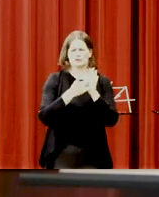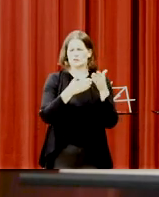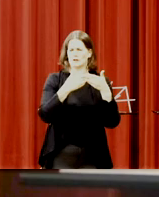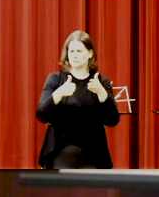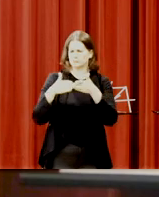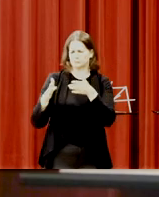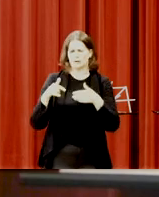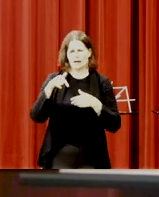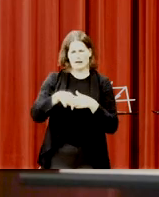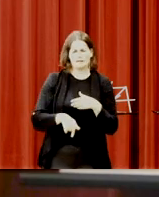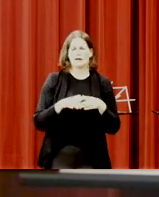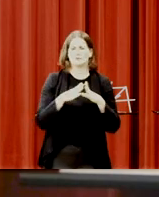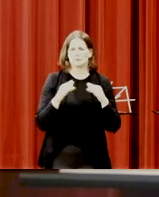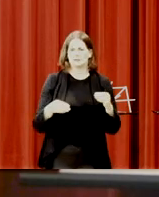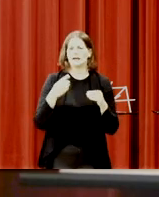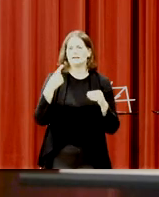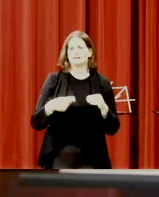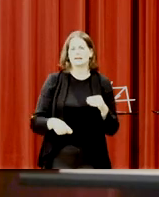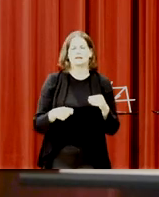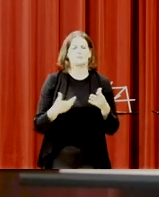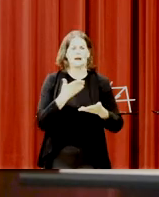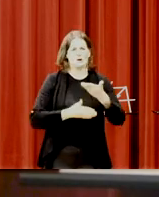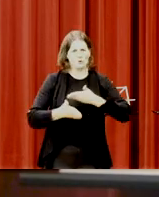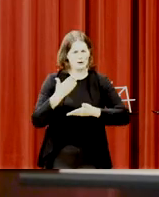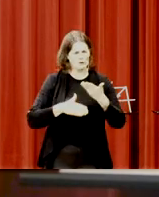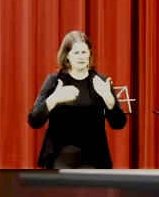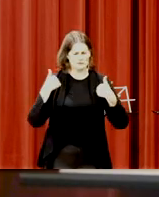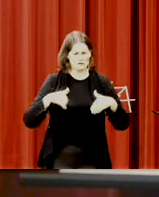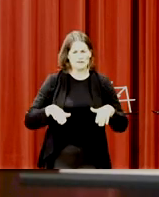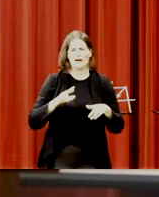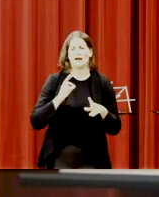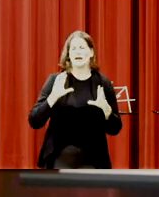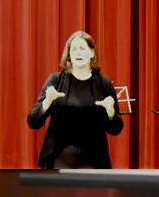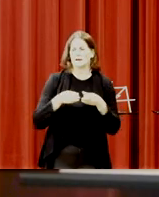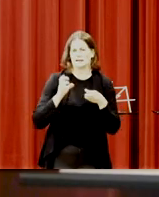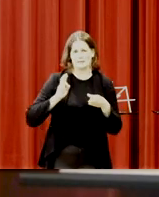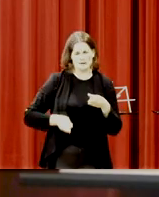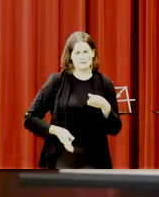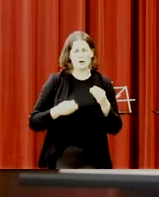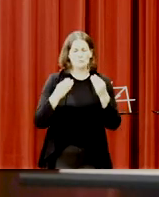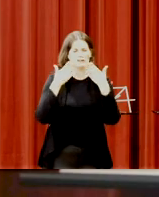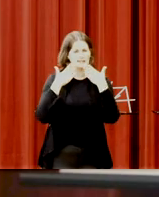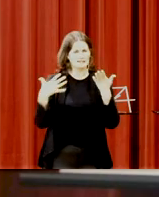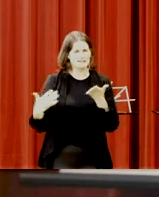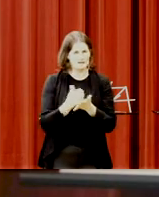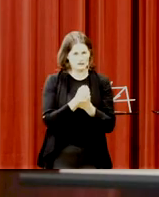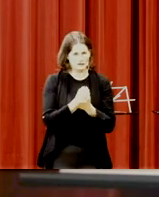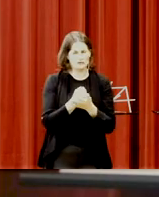tothom i bon curs acadèmic.